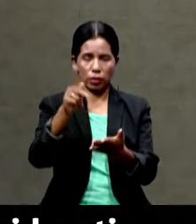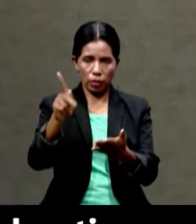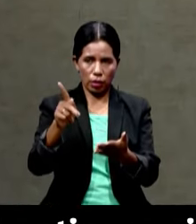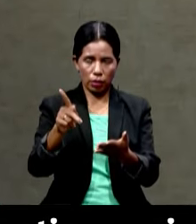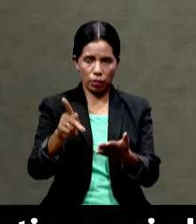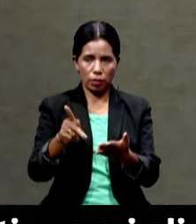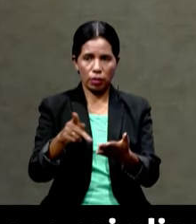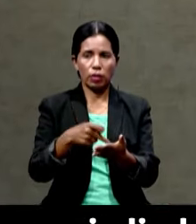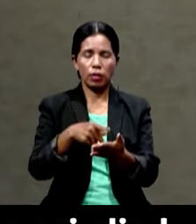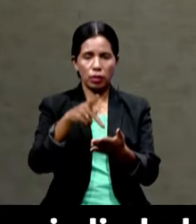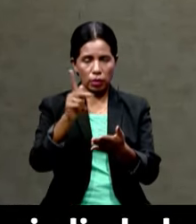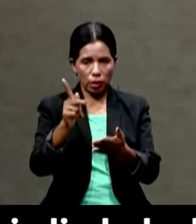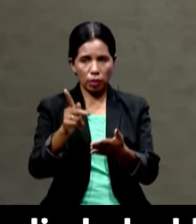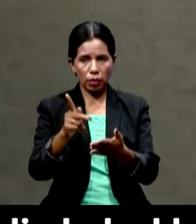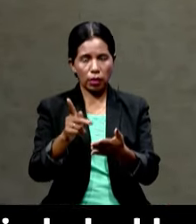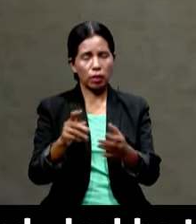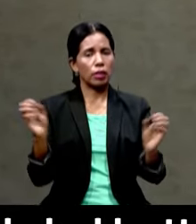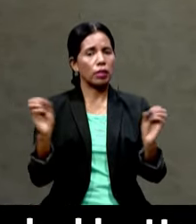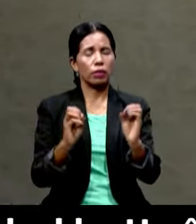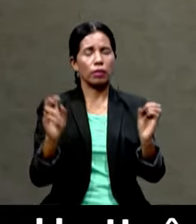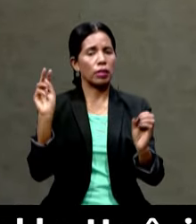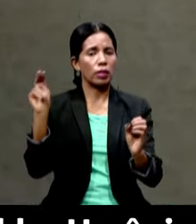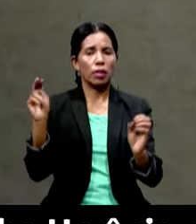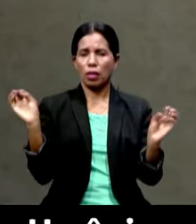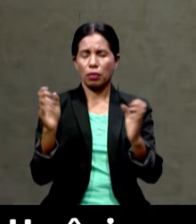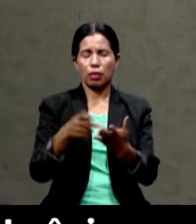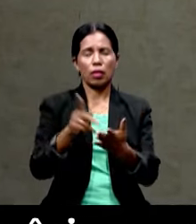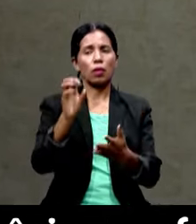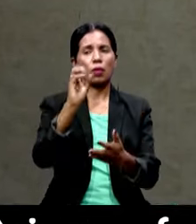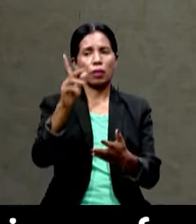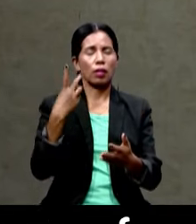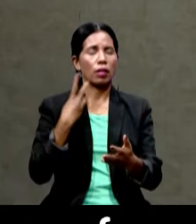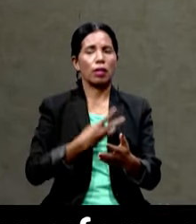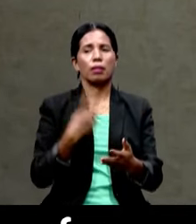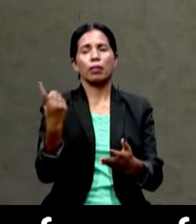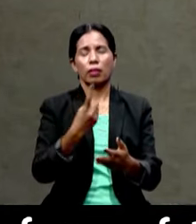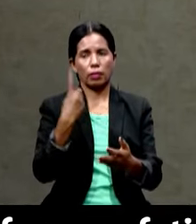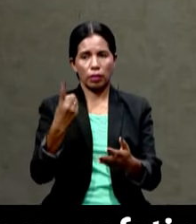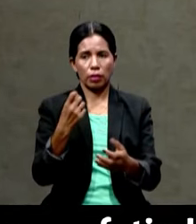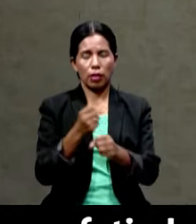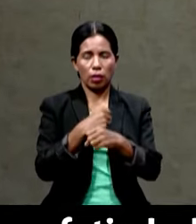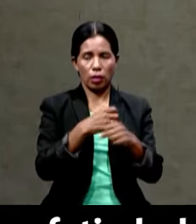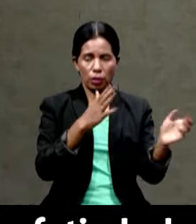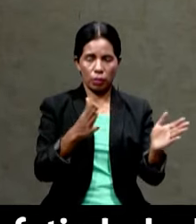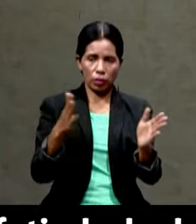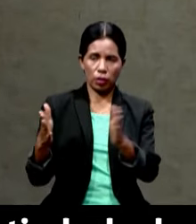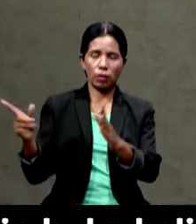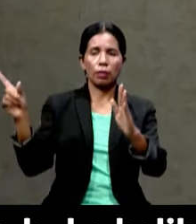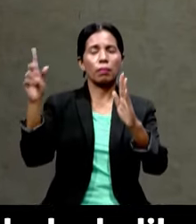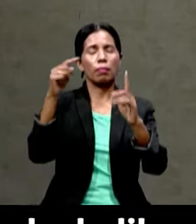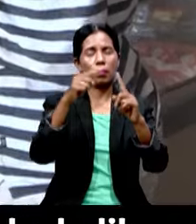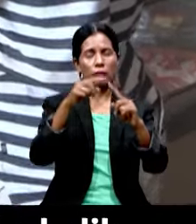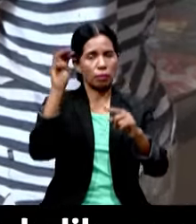sian sian sian nia laku sian lu mos tapi tidak ini dia anu nafatin al prosesu bayi ya mister